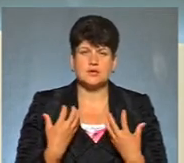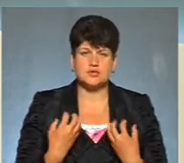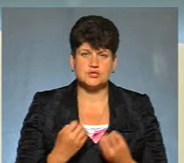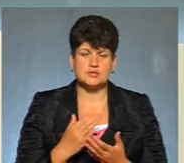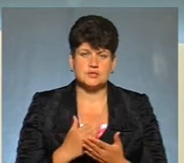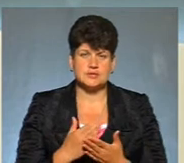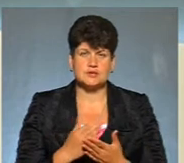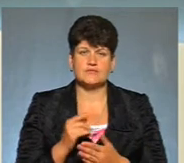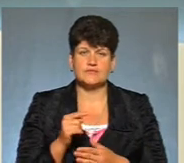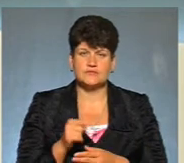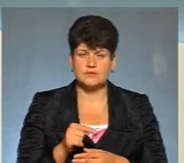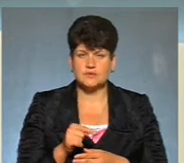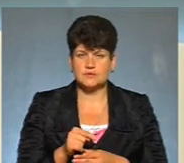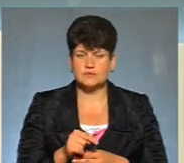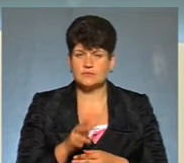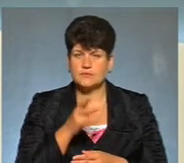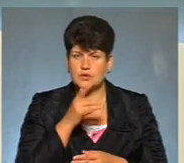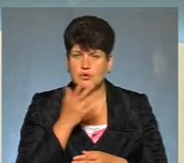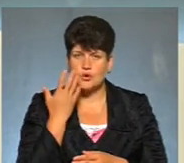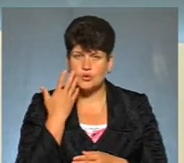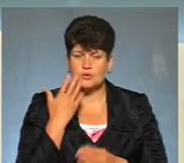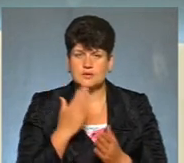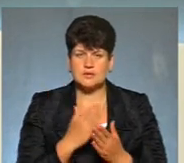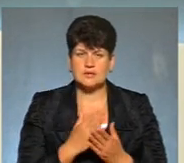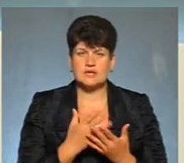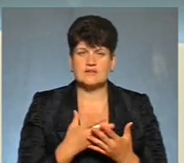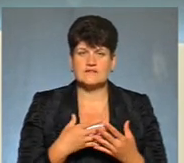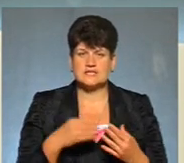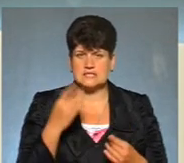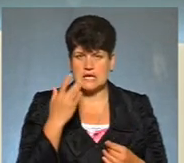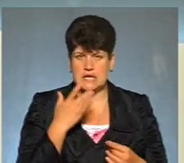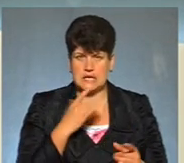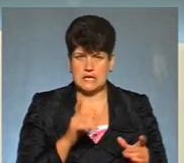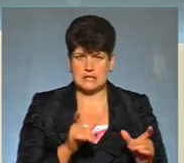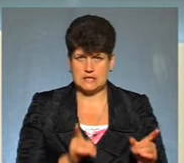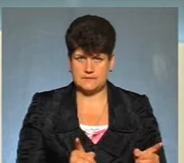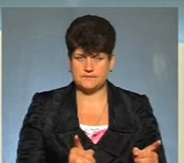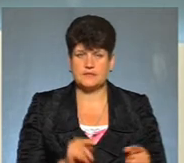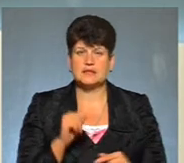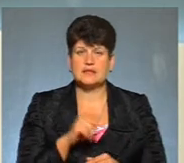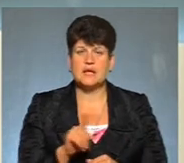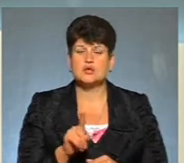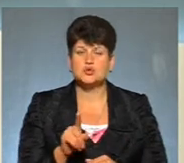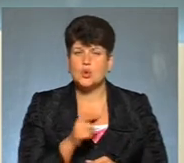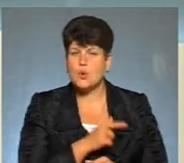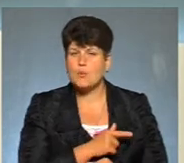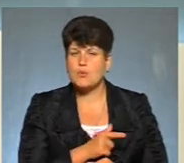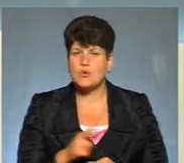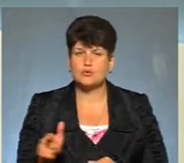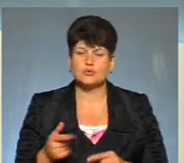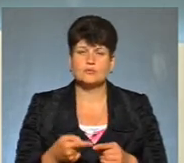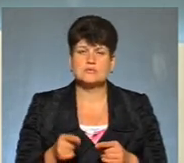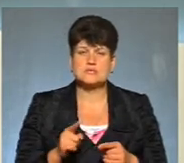в тій хвилі, яка триває протягом весни-літа. Те, що протягом